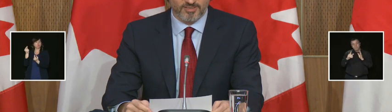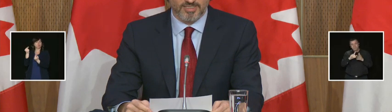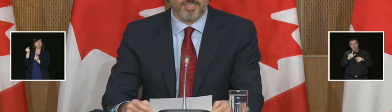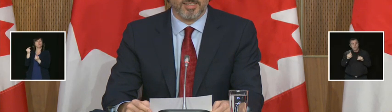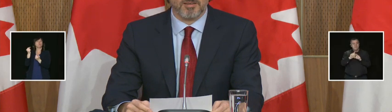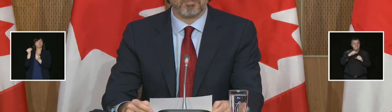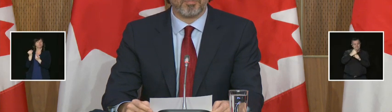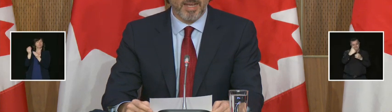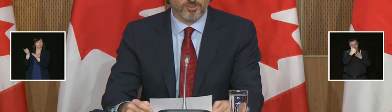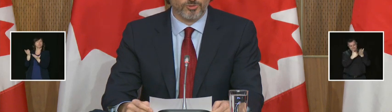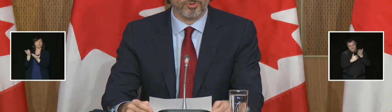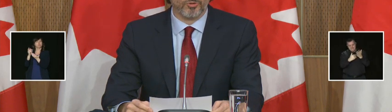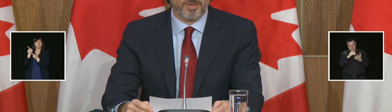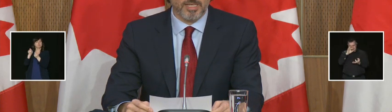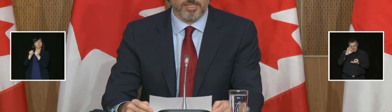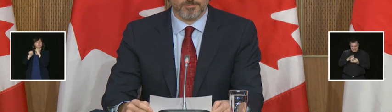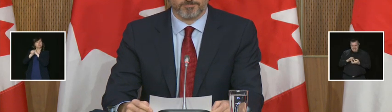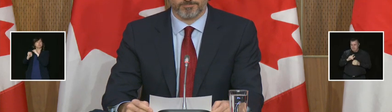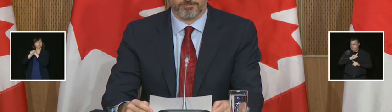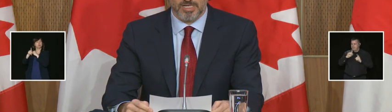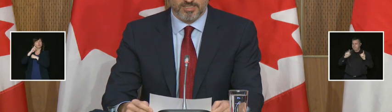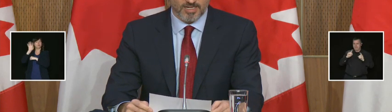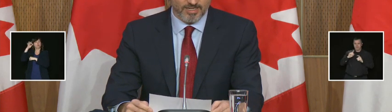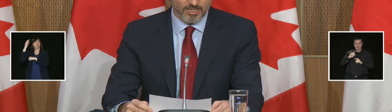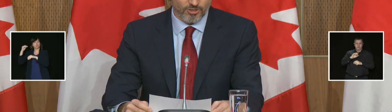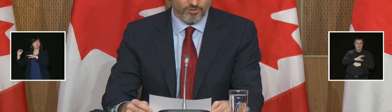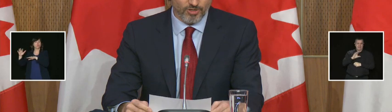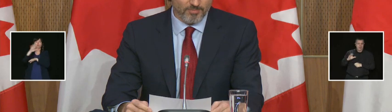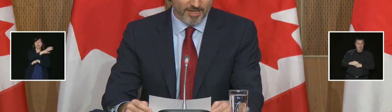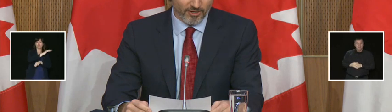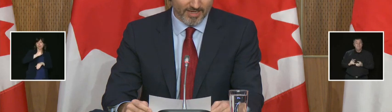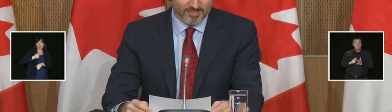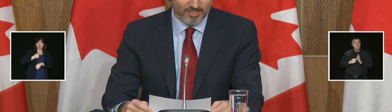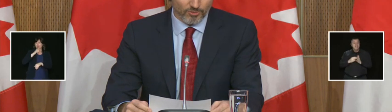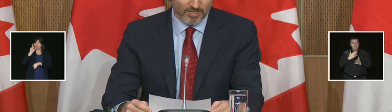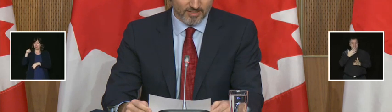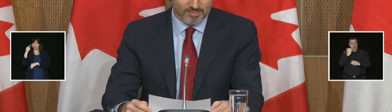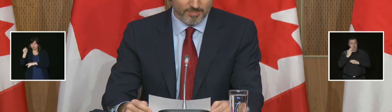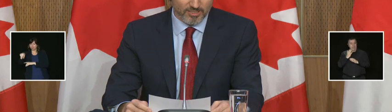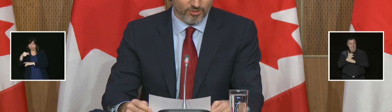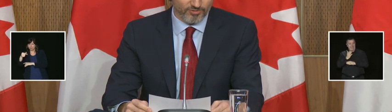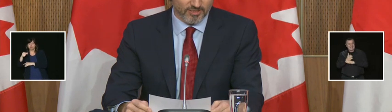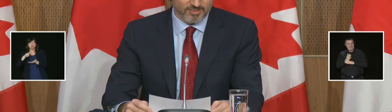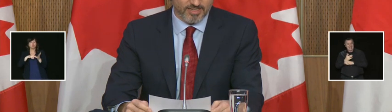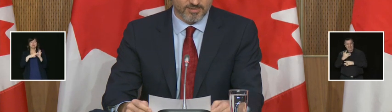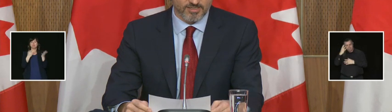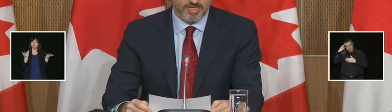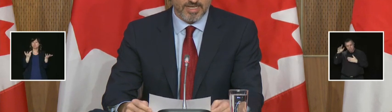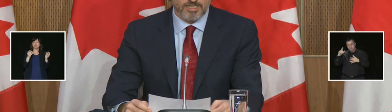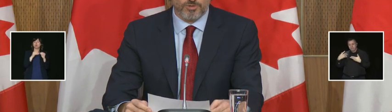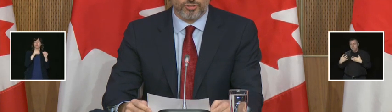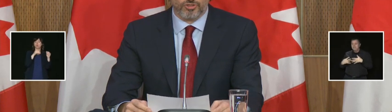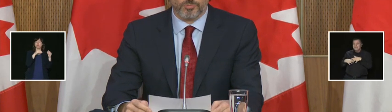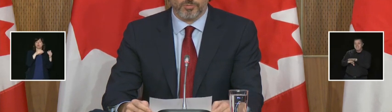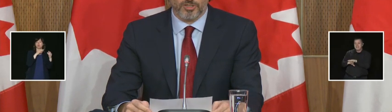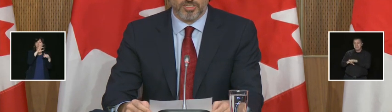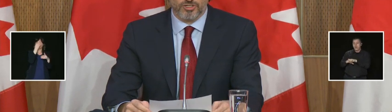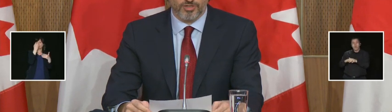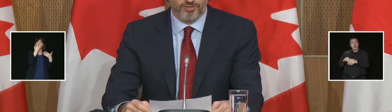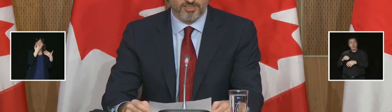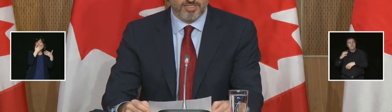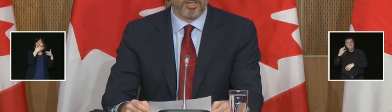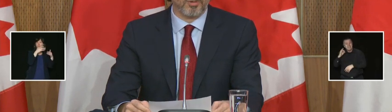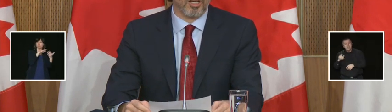le français partout au pays cela inclut le maire accès aux classes d'immersion française il y mesures pour